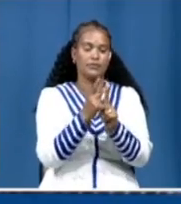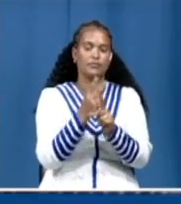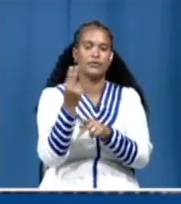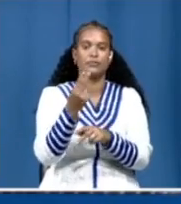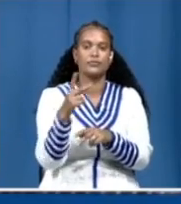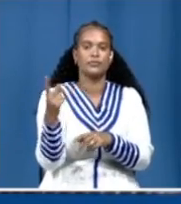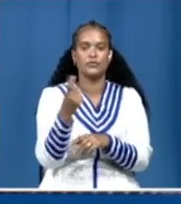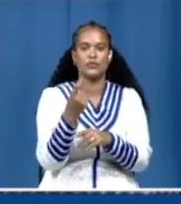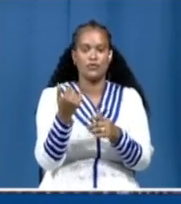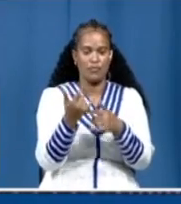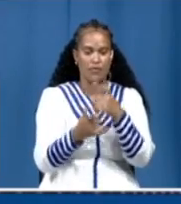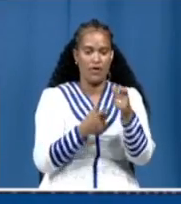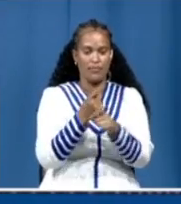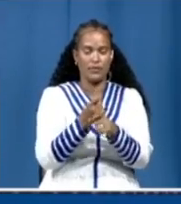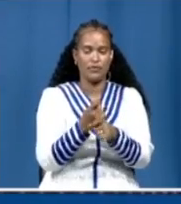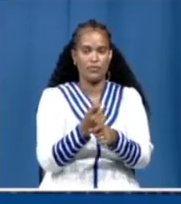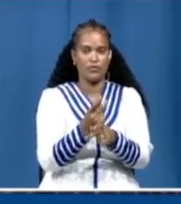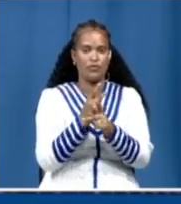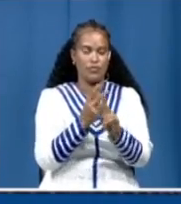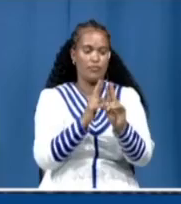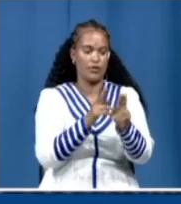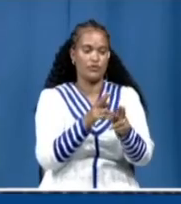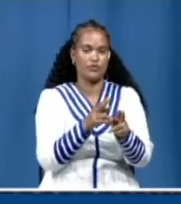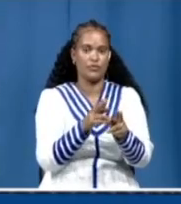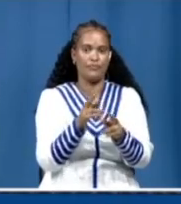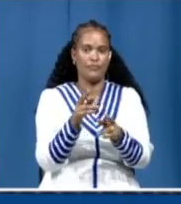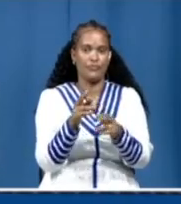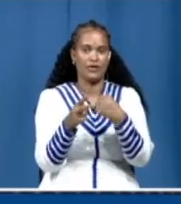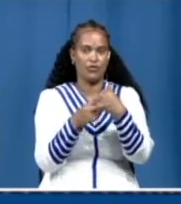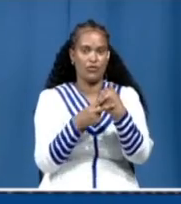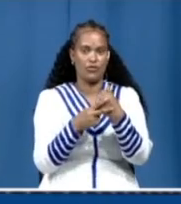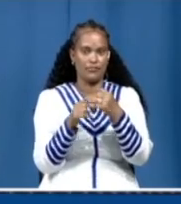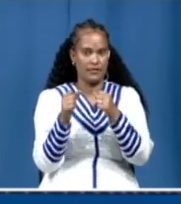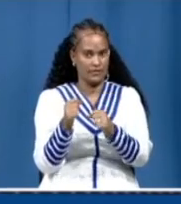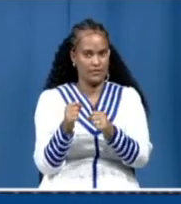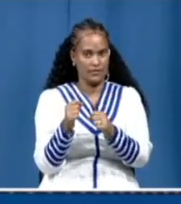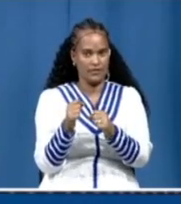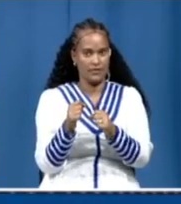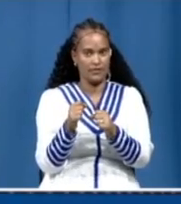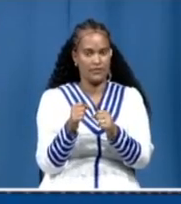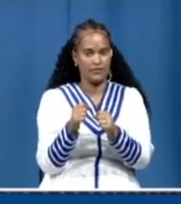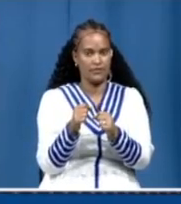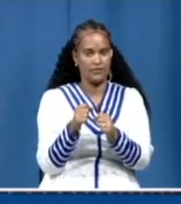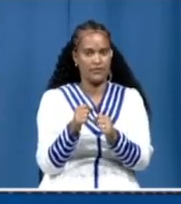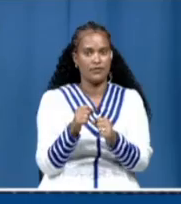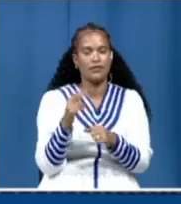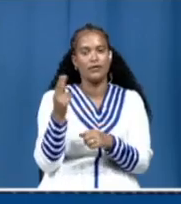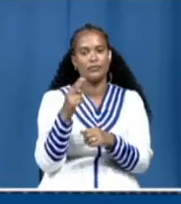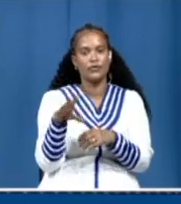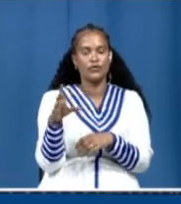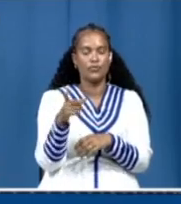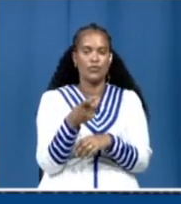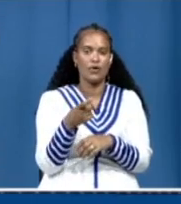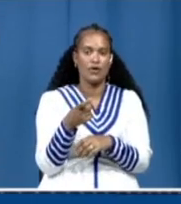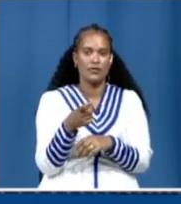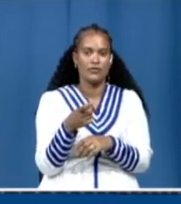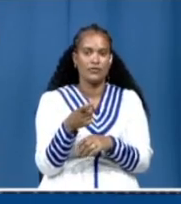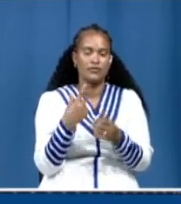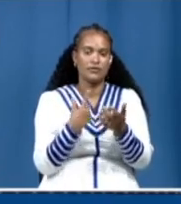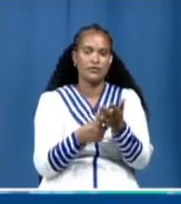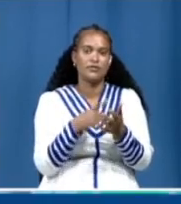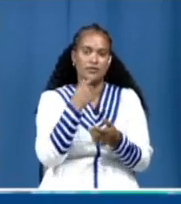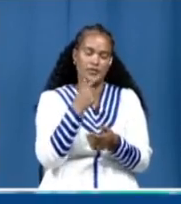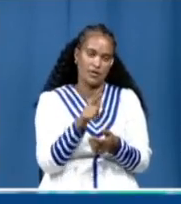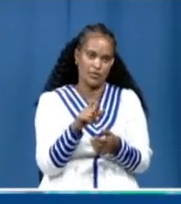ከም ዝኾንን ሎሚ ዓመት ድማ ልቕሖም መሊሶም መጠን ዕቋሮም ብምጥንኻር ንኻልኣይ ግዘ ተለቂሖም ተጠቀምትን ምዃን ይሰርሑ ምህላዎም